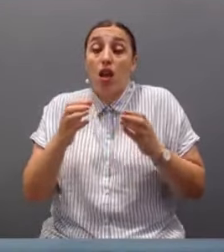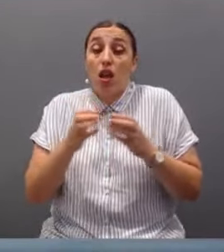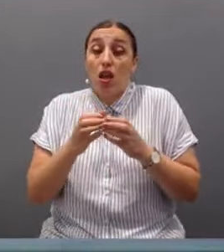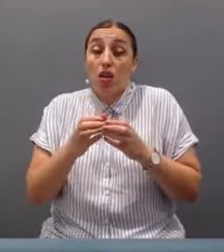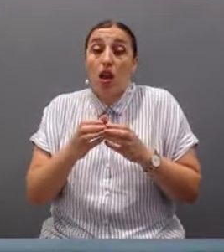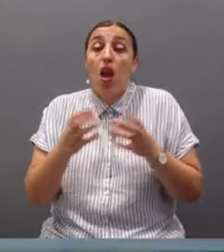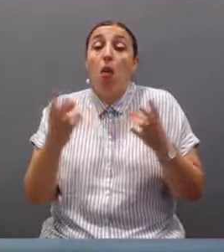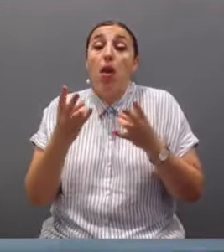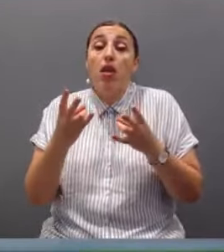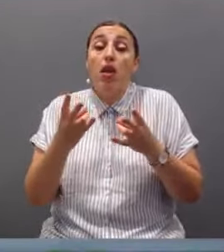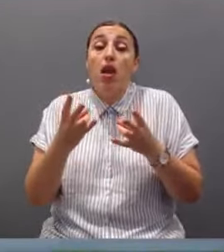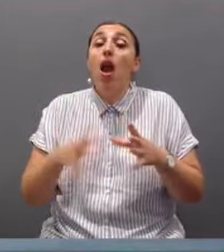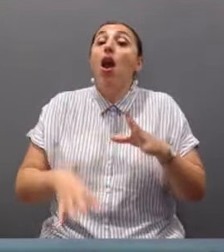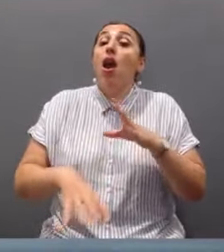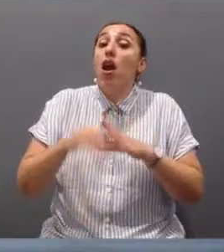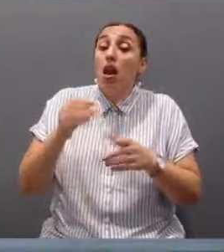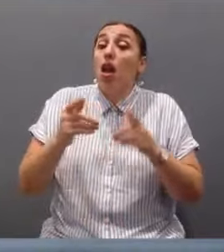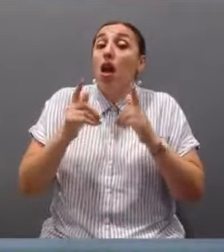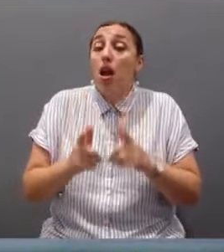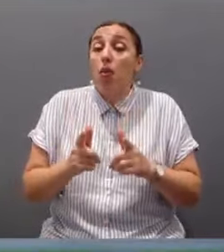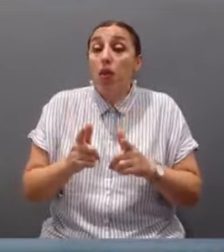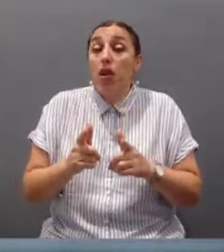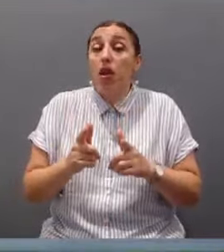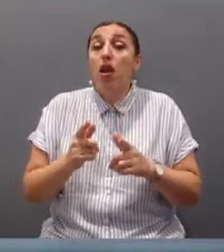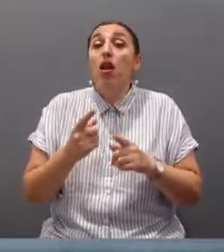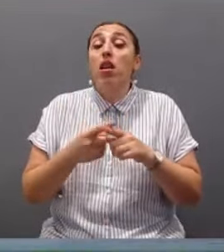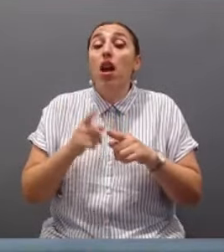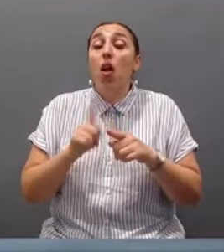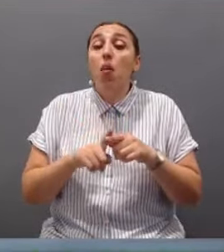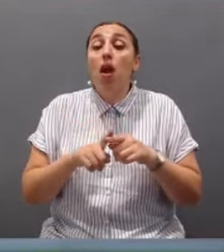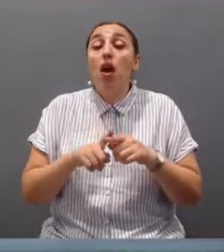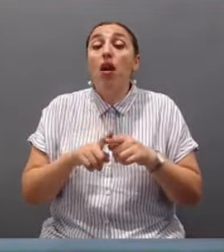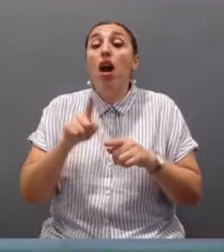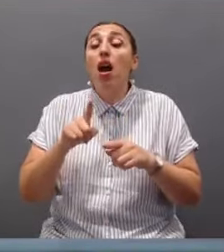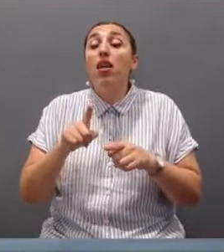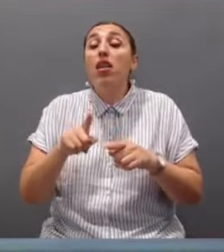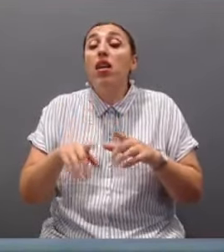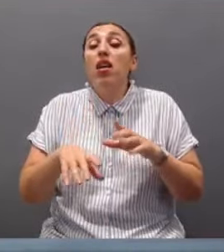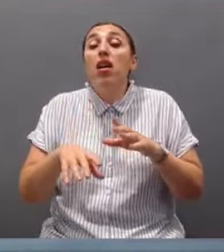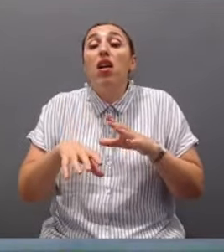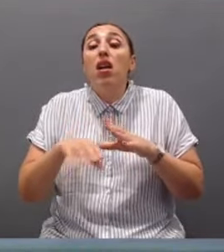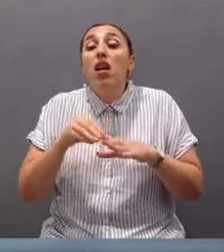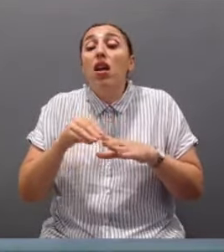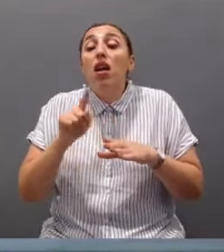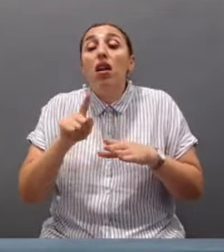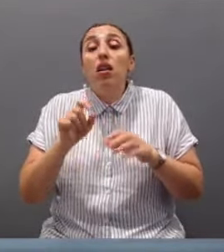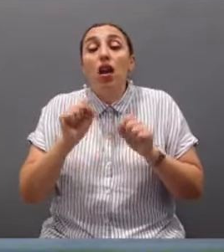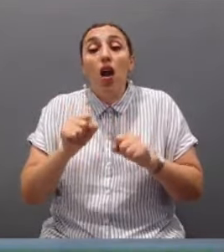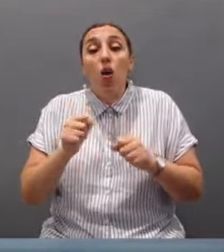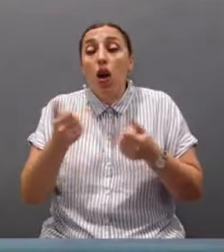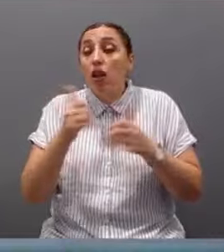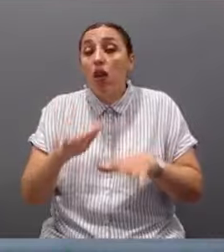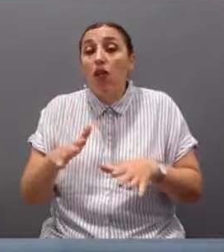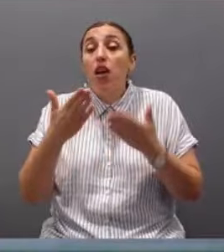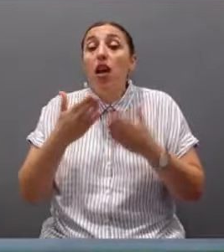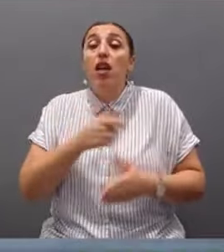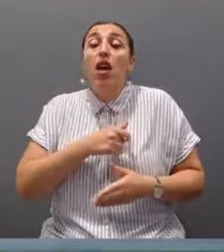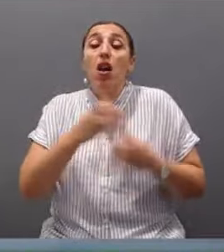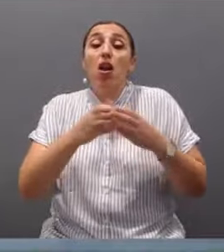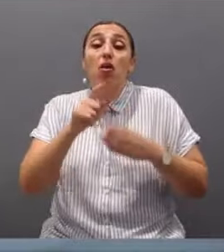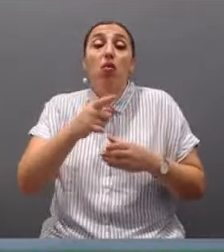պետքա դրան կողմ քվեարկեն։ Եվ այդ բոլոր շեմերը, կներեք, խախտվում են Երբ որ ինչ որ մի քաղաքական ուժ ստանում է բոնուսներ,